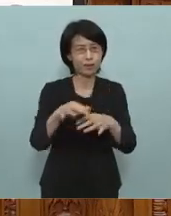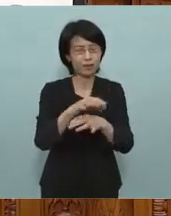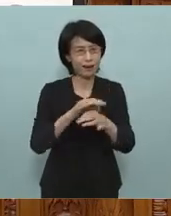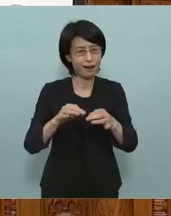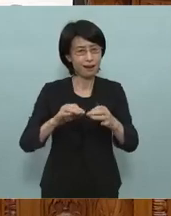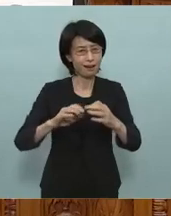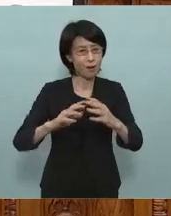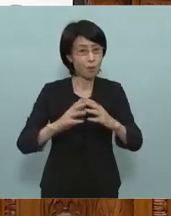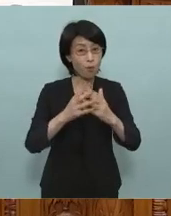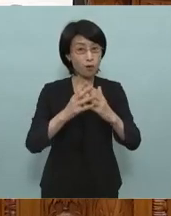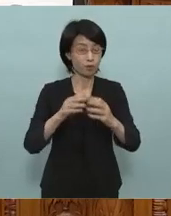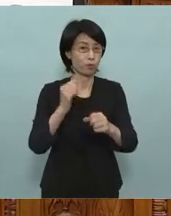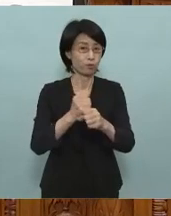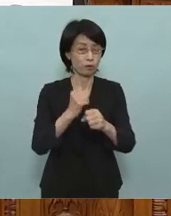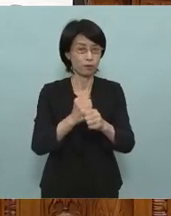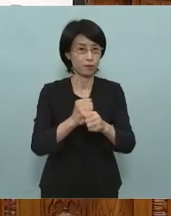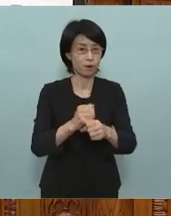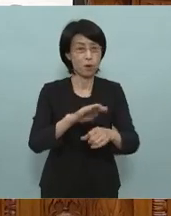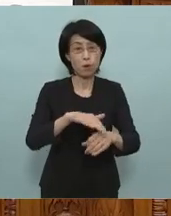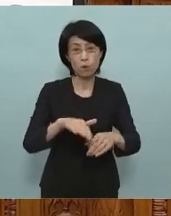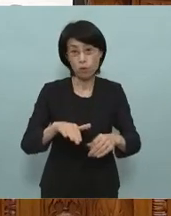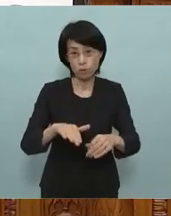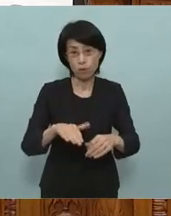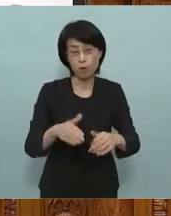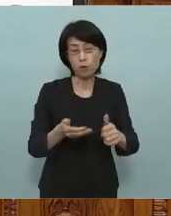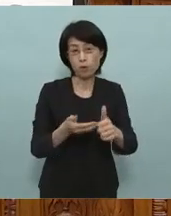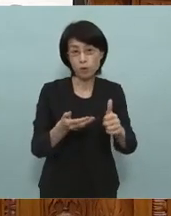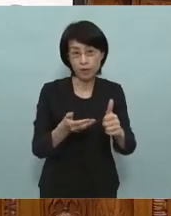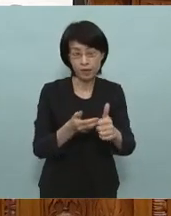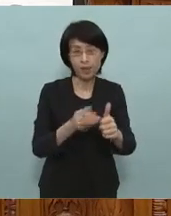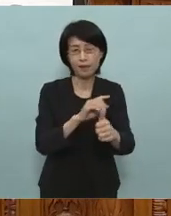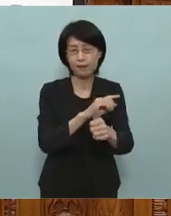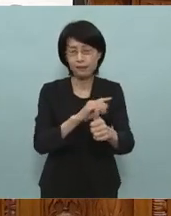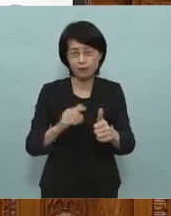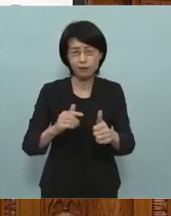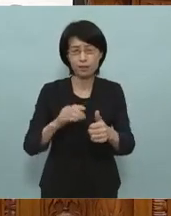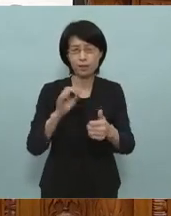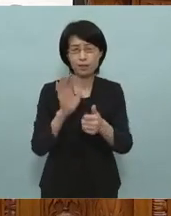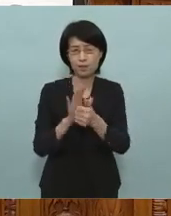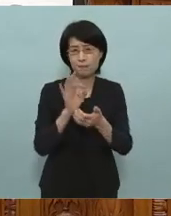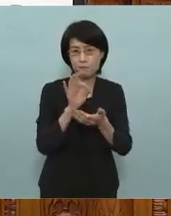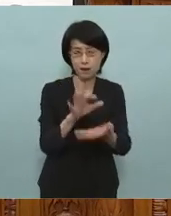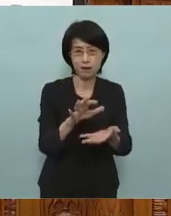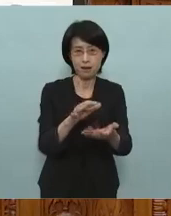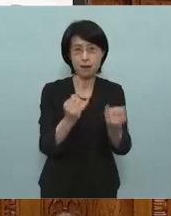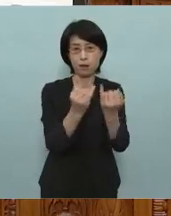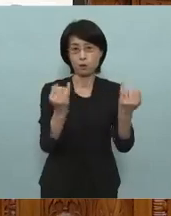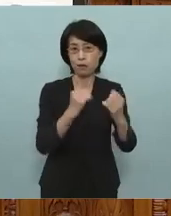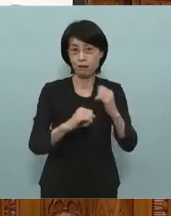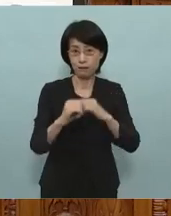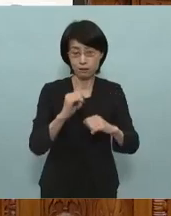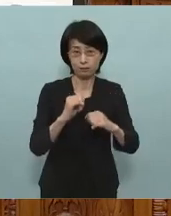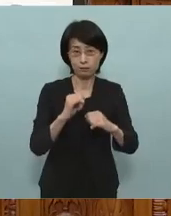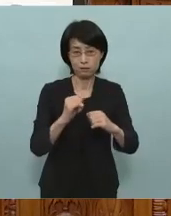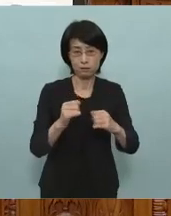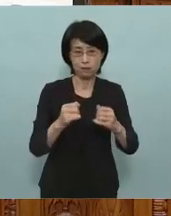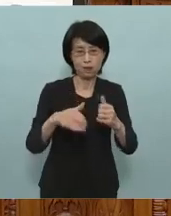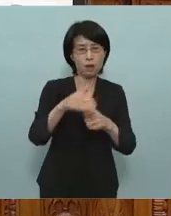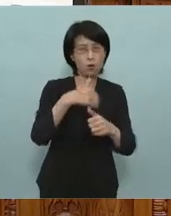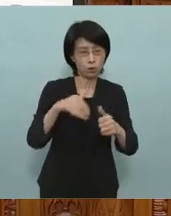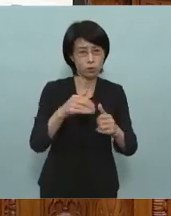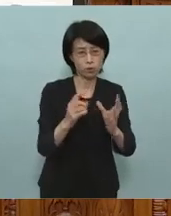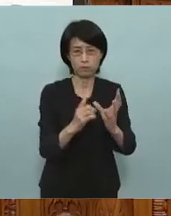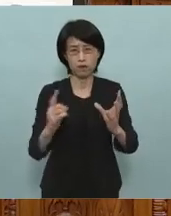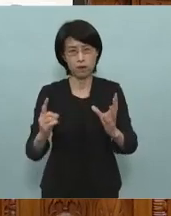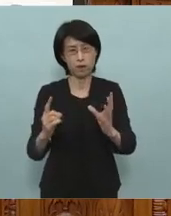対策子育て子ども世代への支援を強化するとともに女性活躍孤独